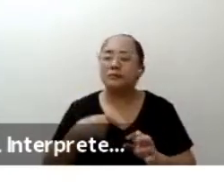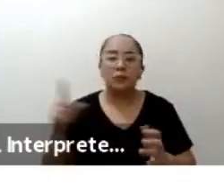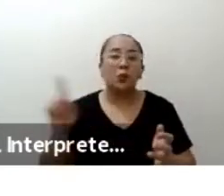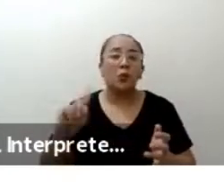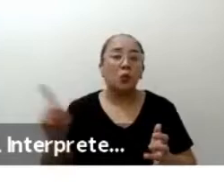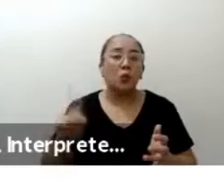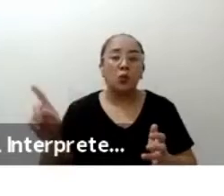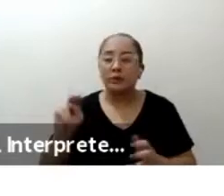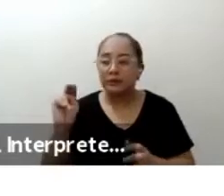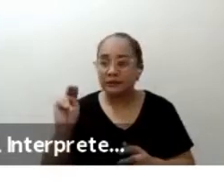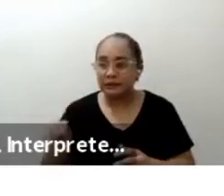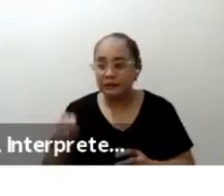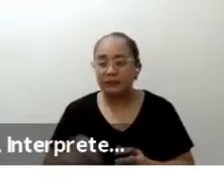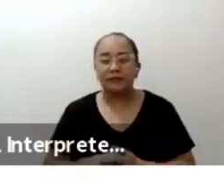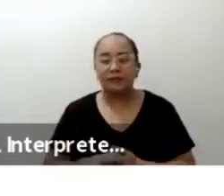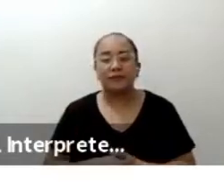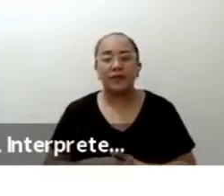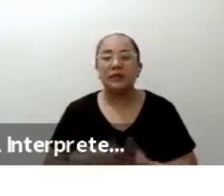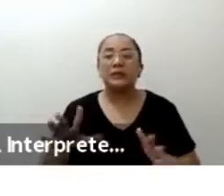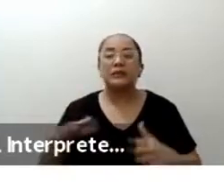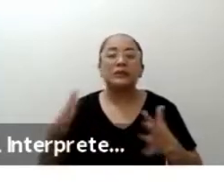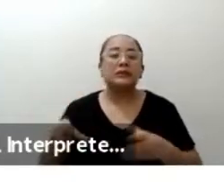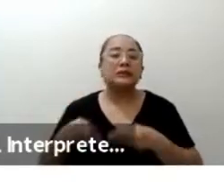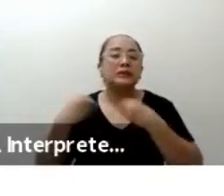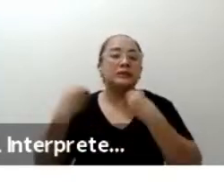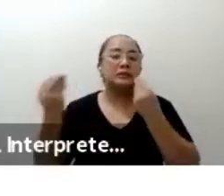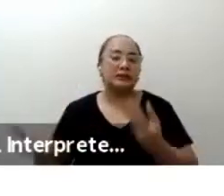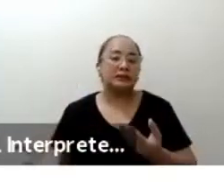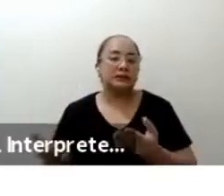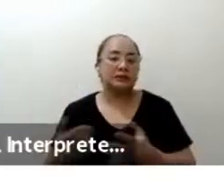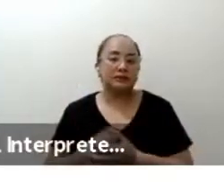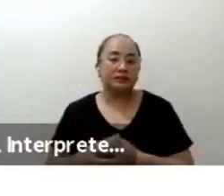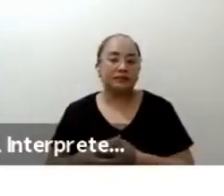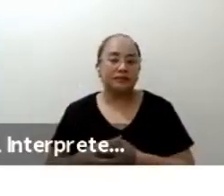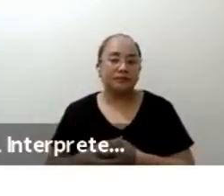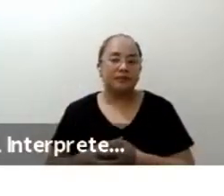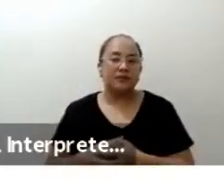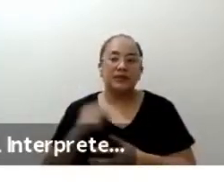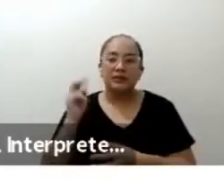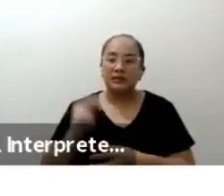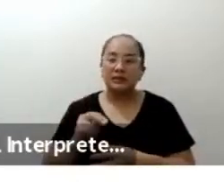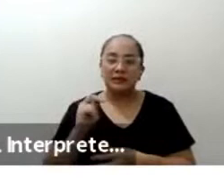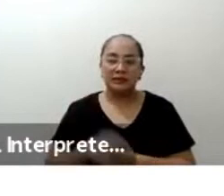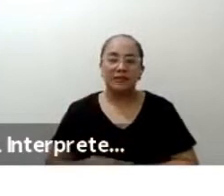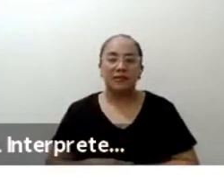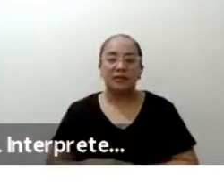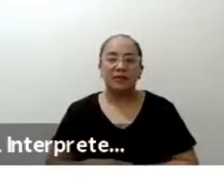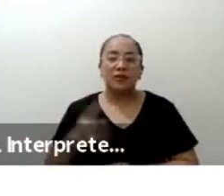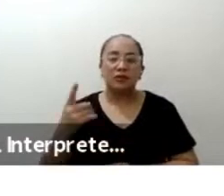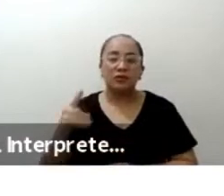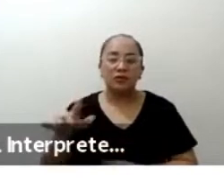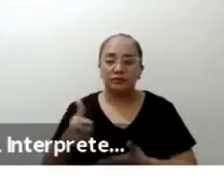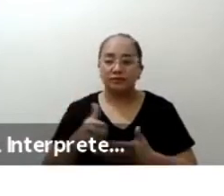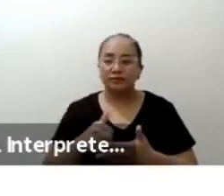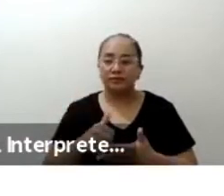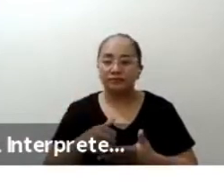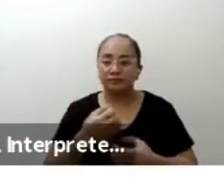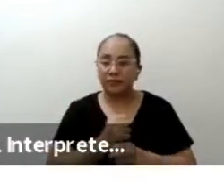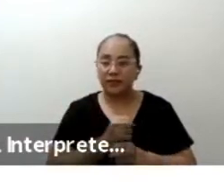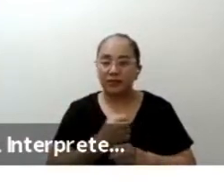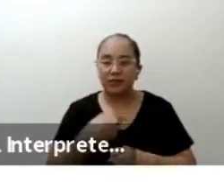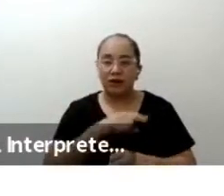ano ang gagawin. Bigyan tayo ng mga kailangan natin para magawa natin kung ano